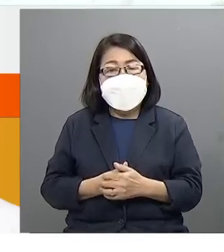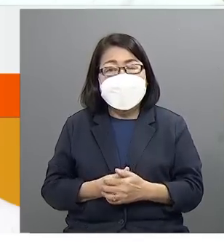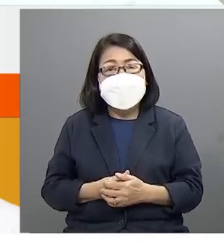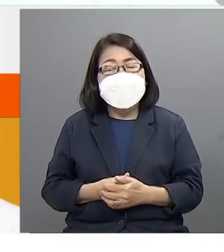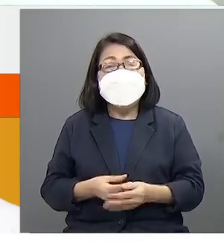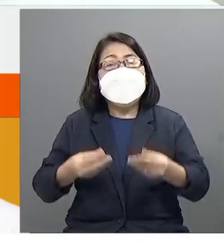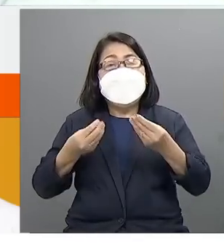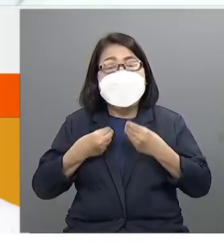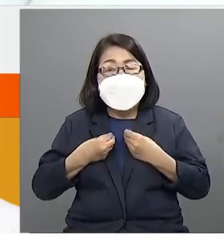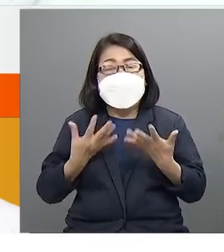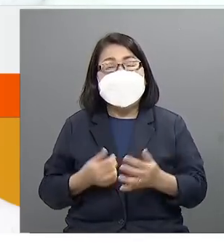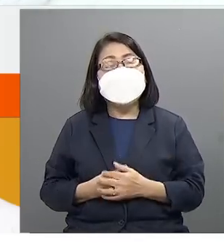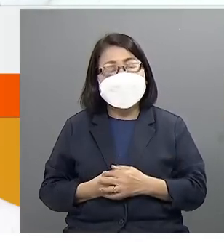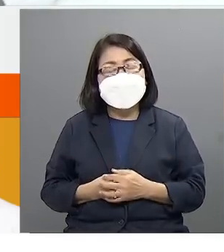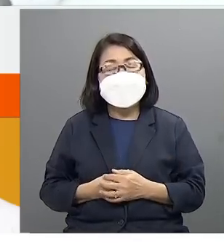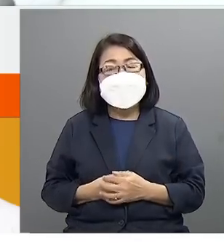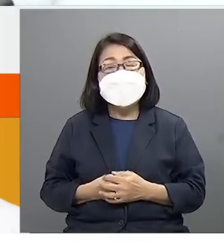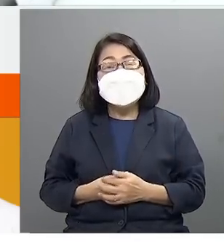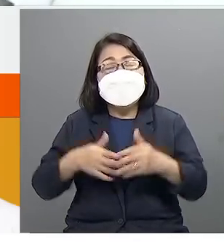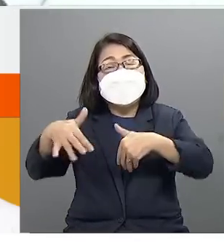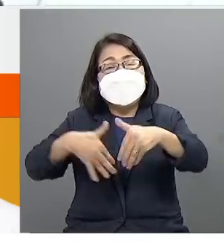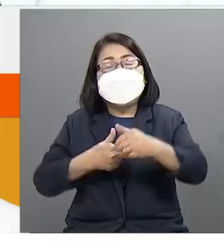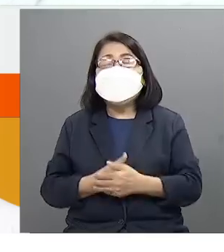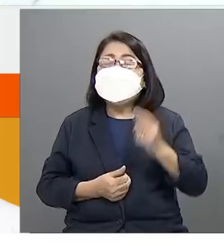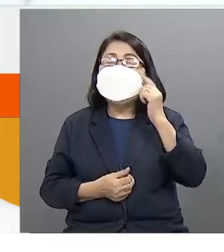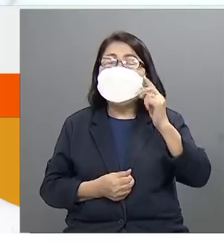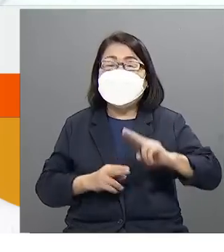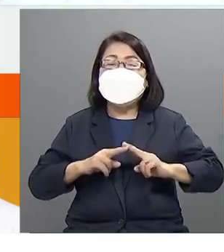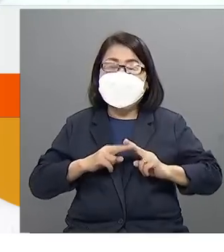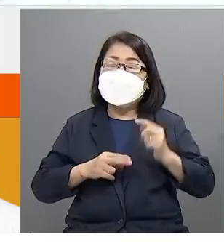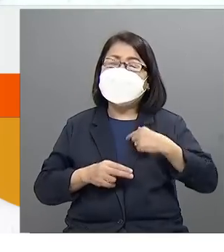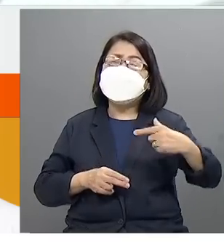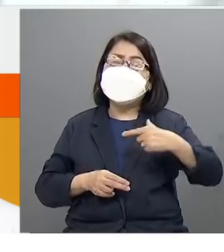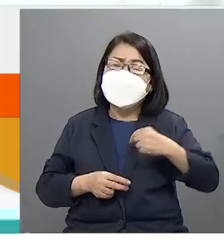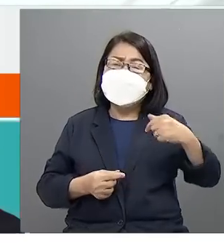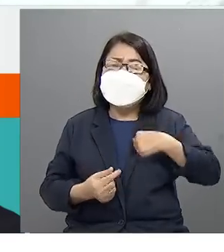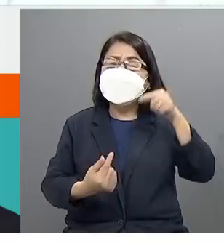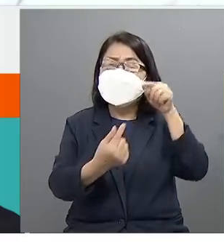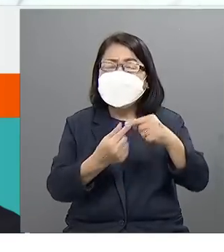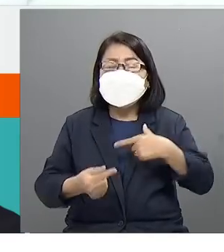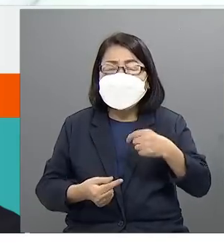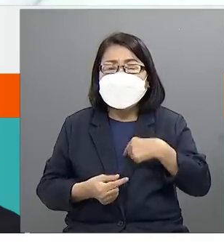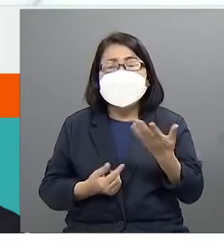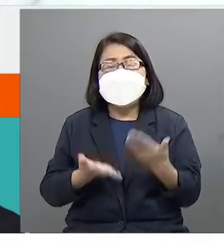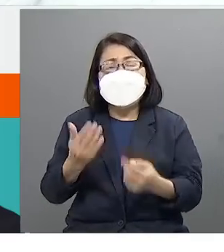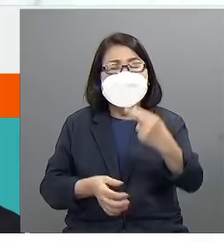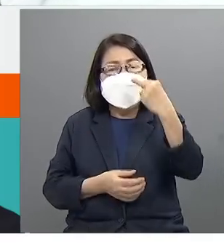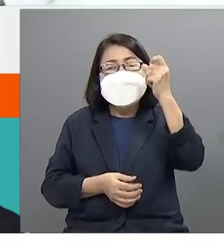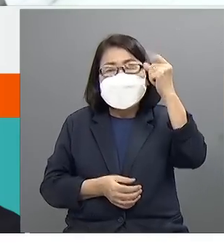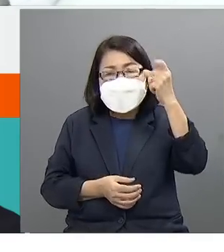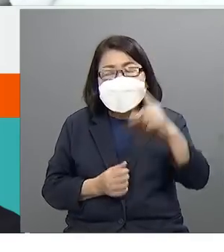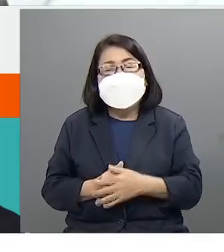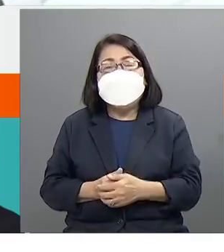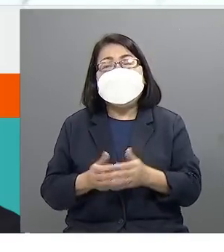นซึ่งเขาคิดว่าเขาคงจะเลือกคนที่ถูกใจและคนที่เข้าใจเขาและเขาเข้าใ